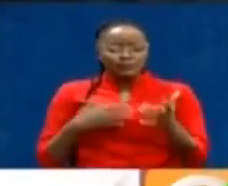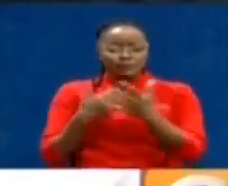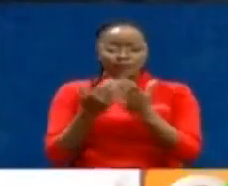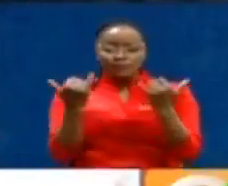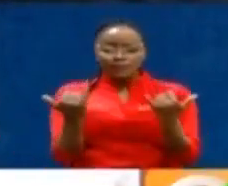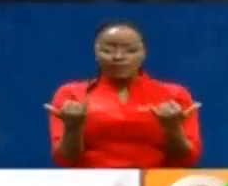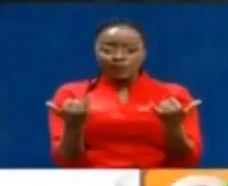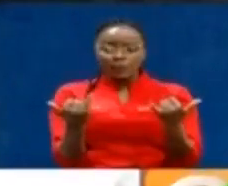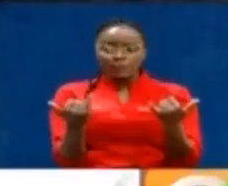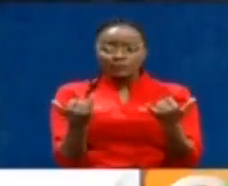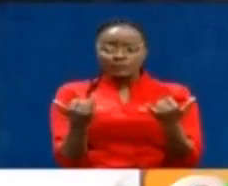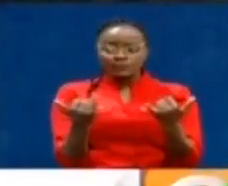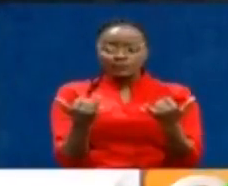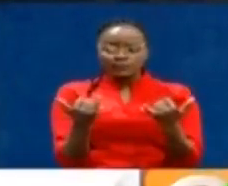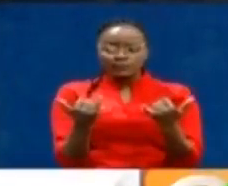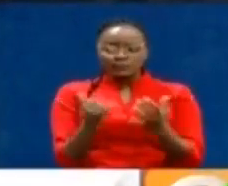Kufikia sasa